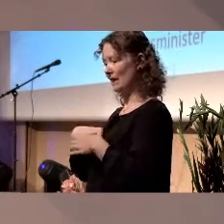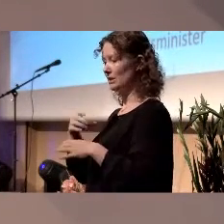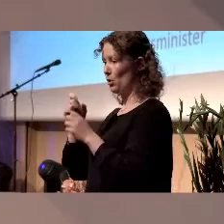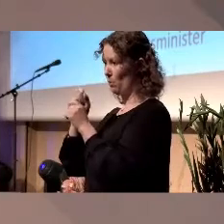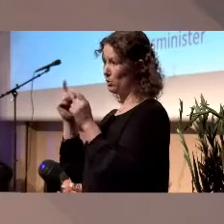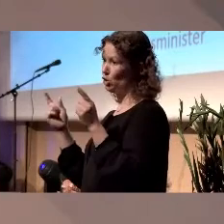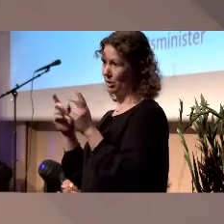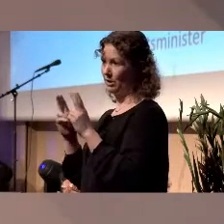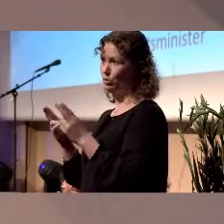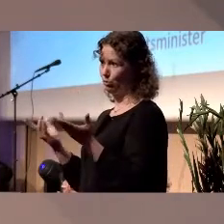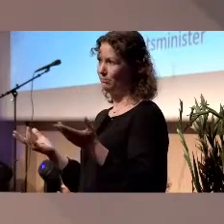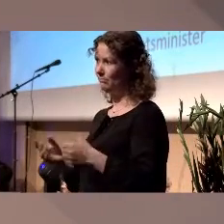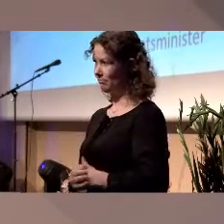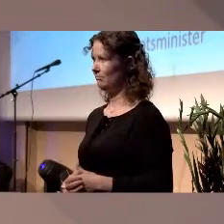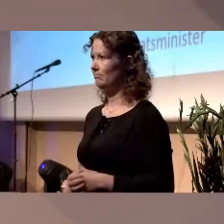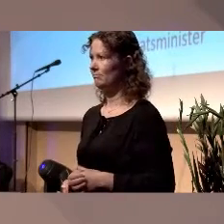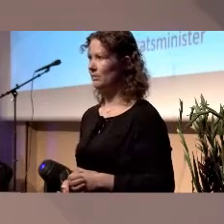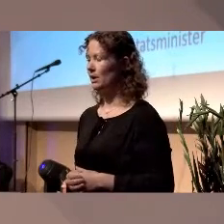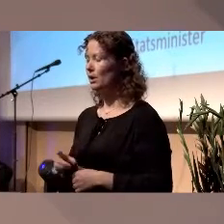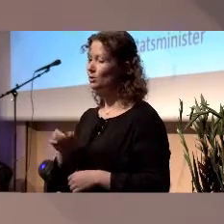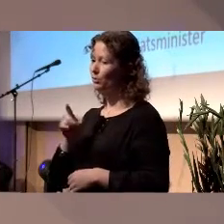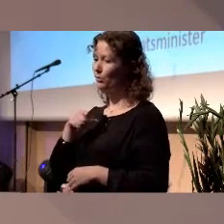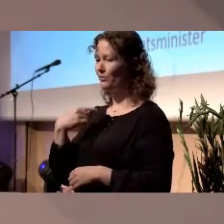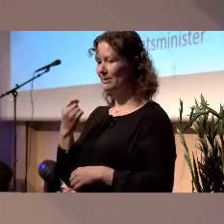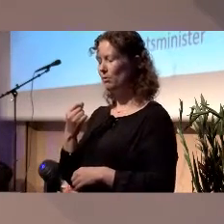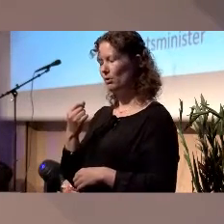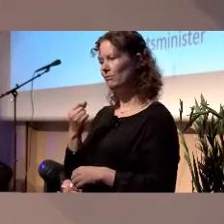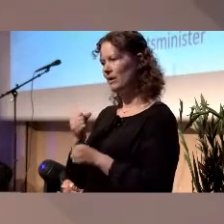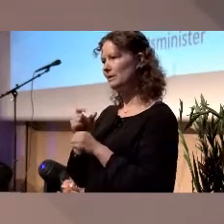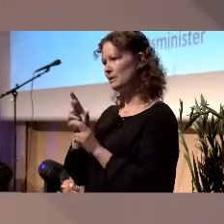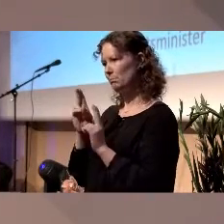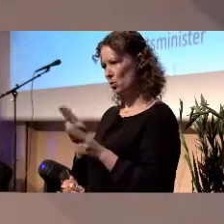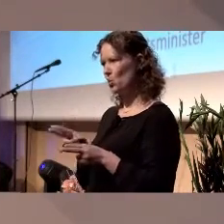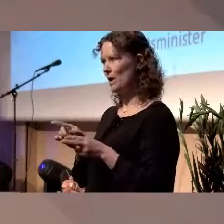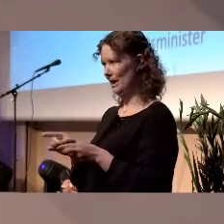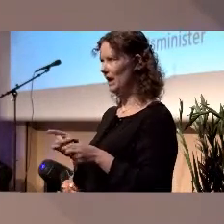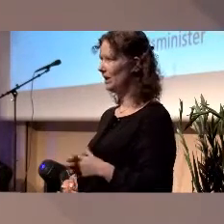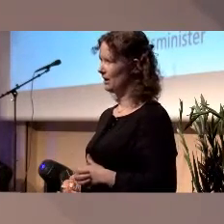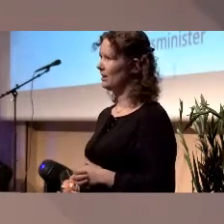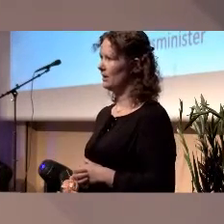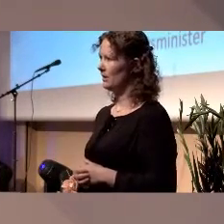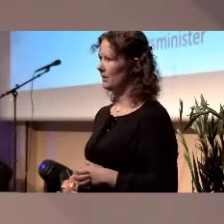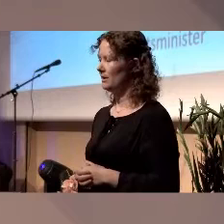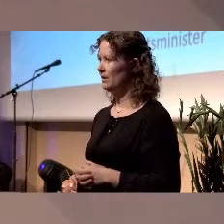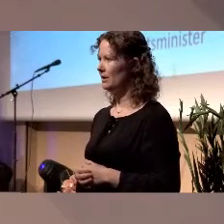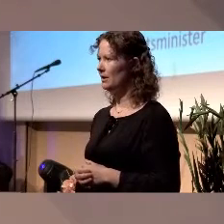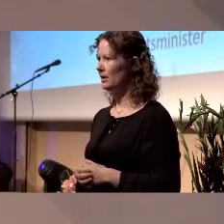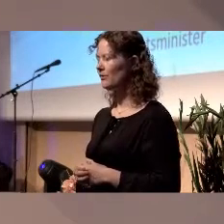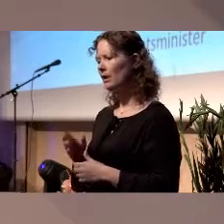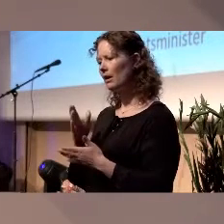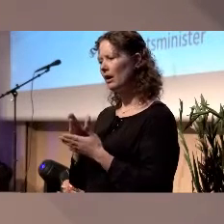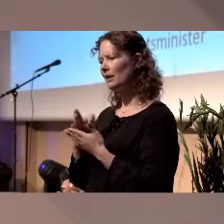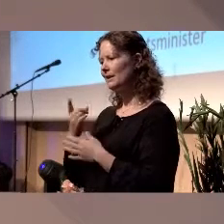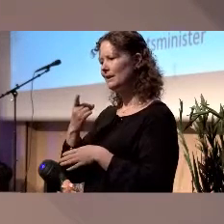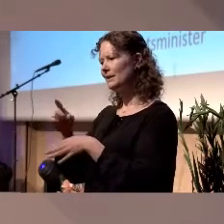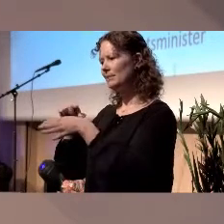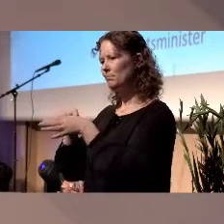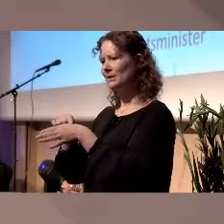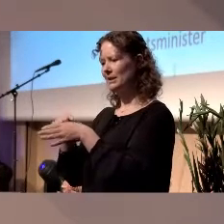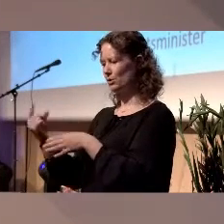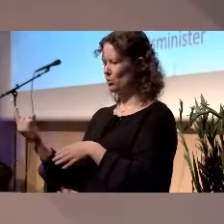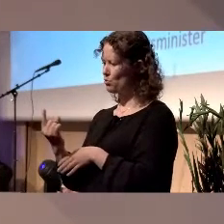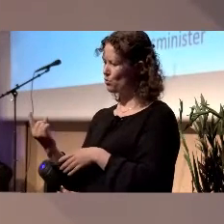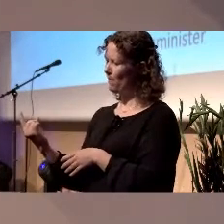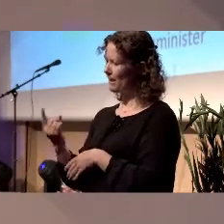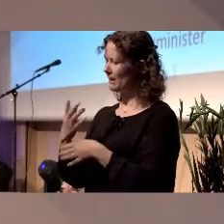på andre ting. Og det må vi faktisk bruke, for det er allerede de pasientene som kommer til